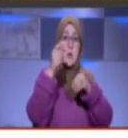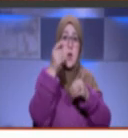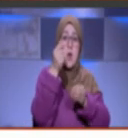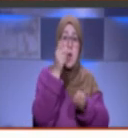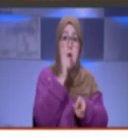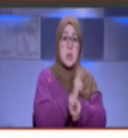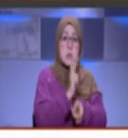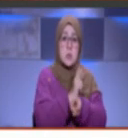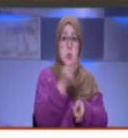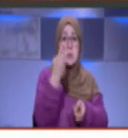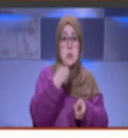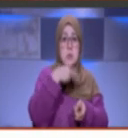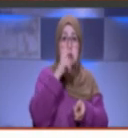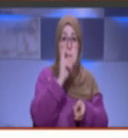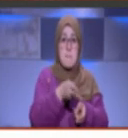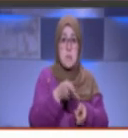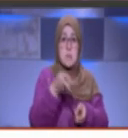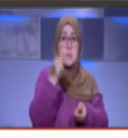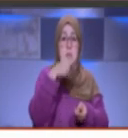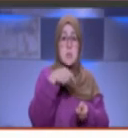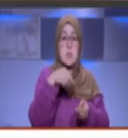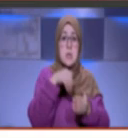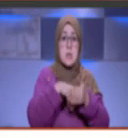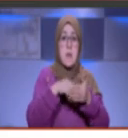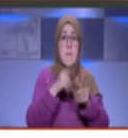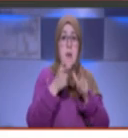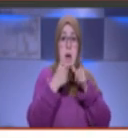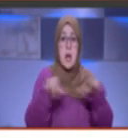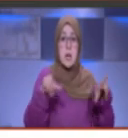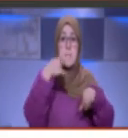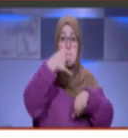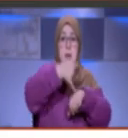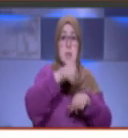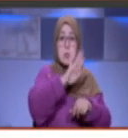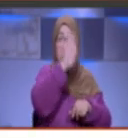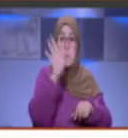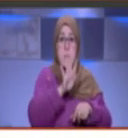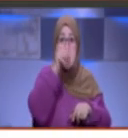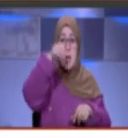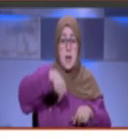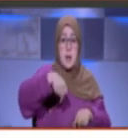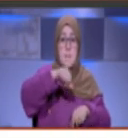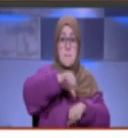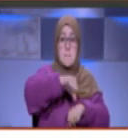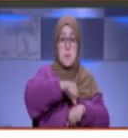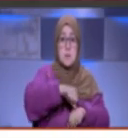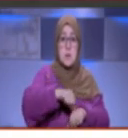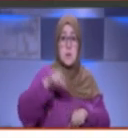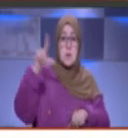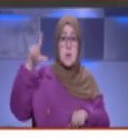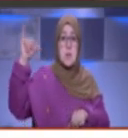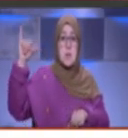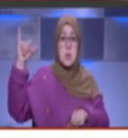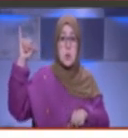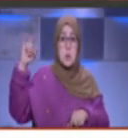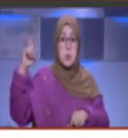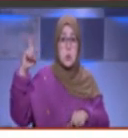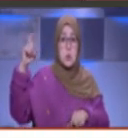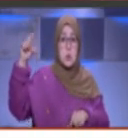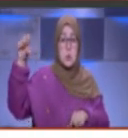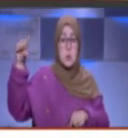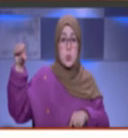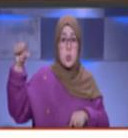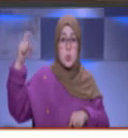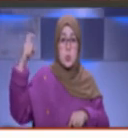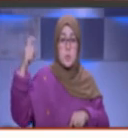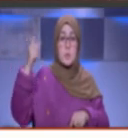الائتماني الرديء. كما أعلن المركزي الأوروبي أن منطقة اليورو بحاجة إلى تريليون ونصف التريليون يورو